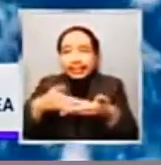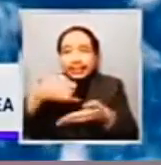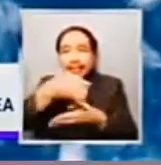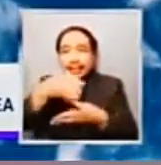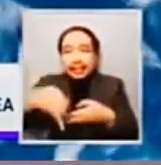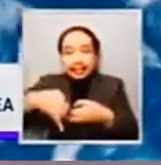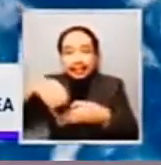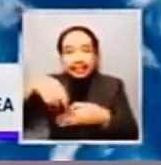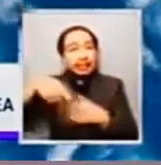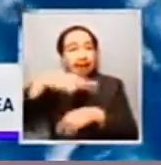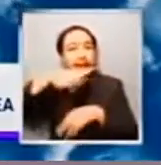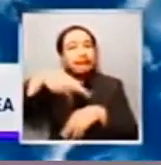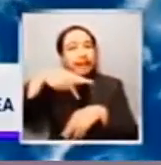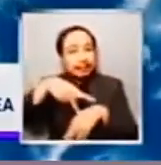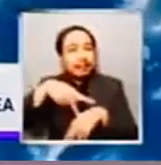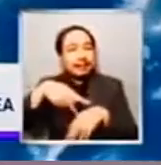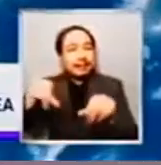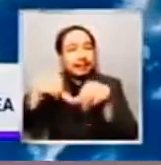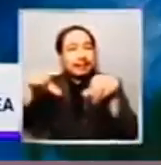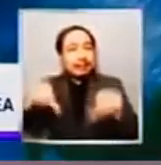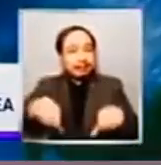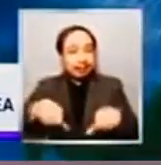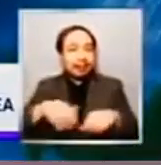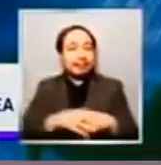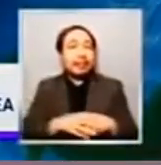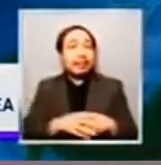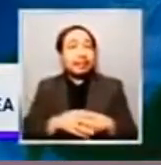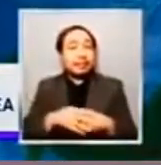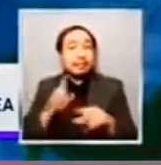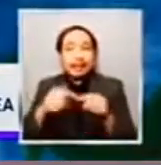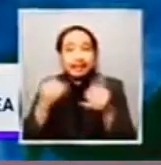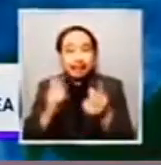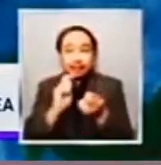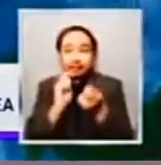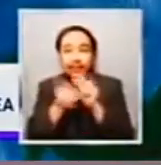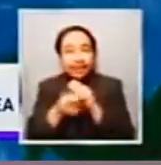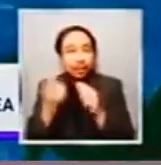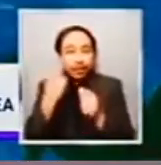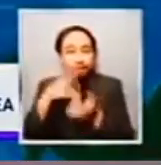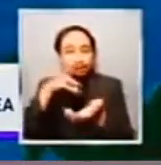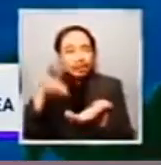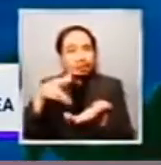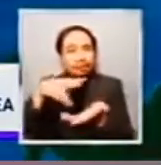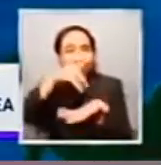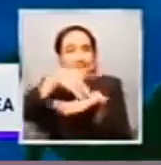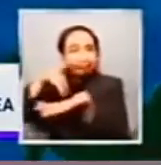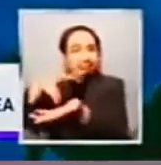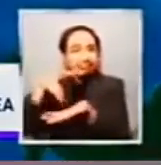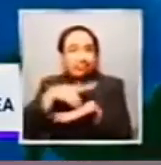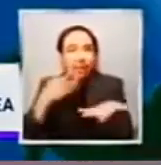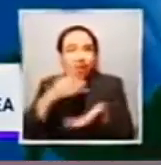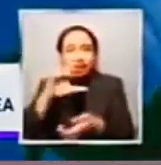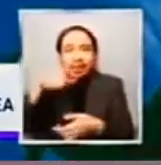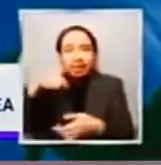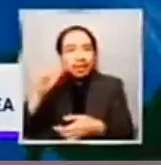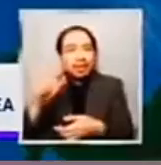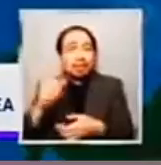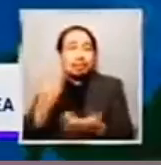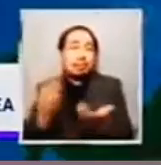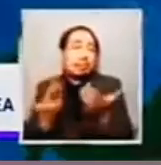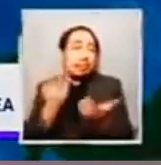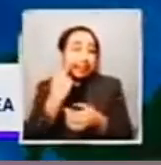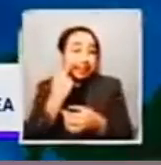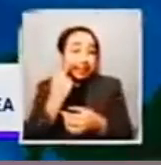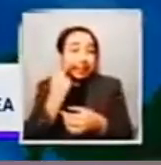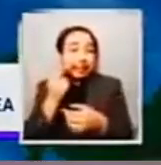of Responsibility. Pero dahil pabago-bago yung pwesto ng opposition nitong LPA na ito, posible po, ayan, makikita nyo doon